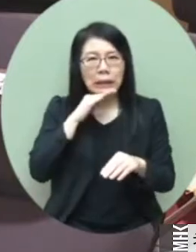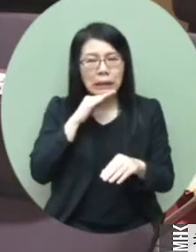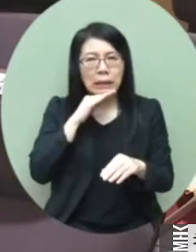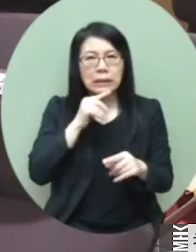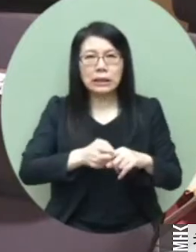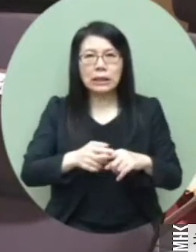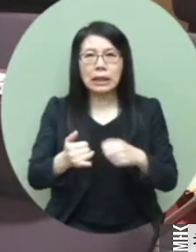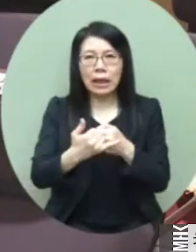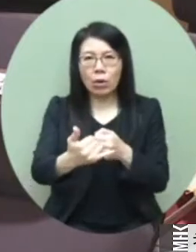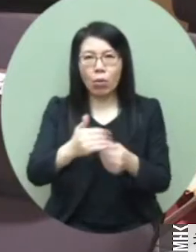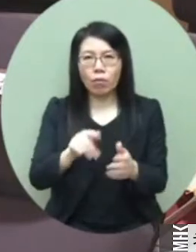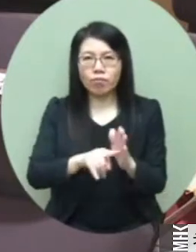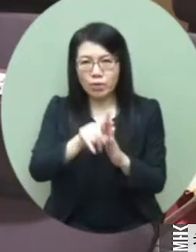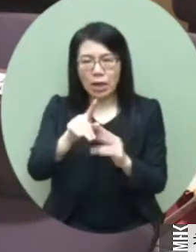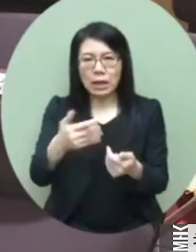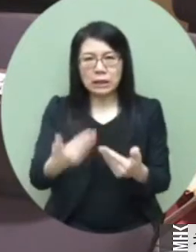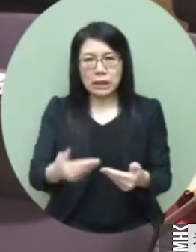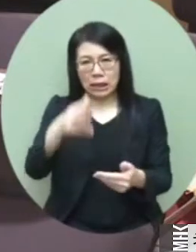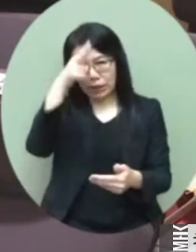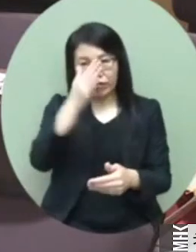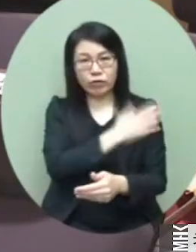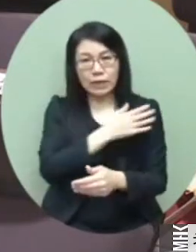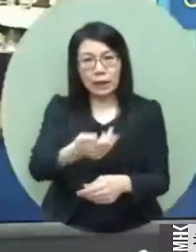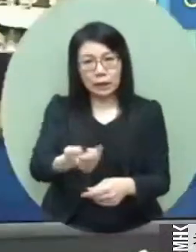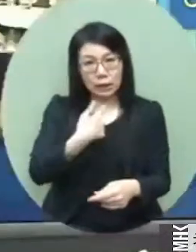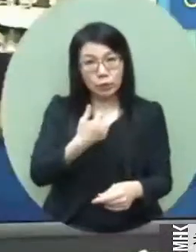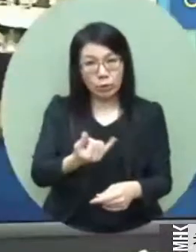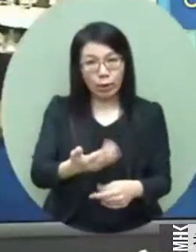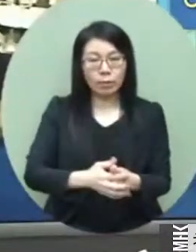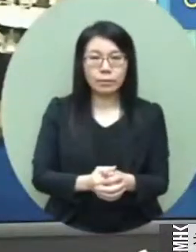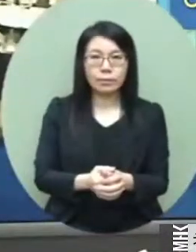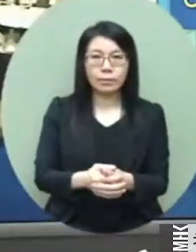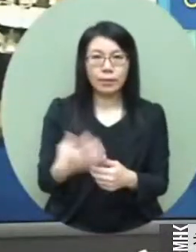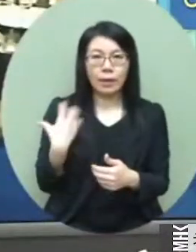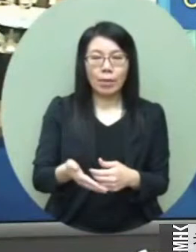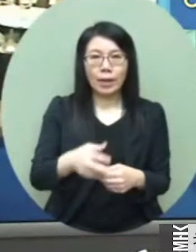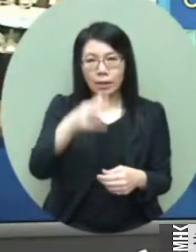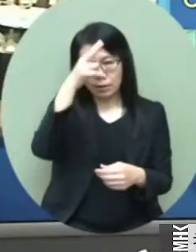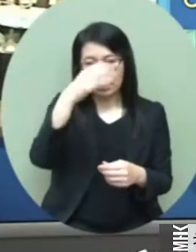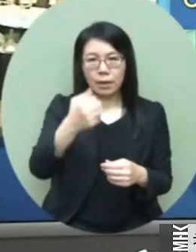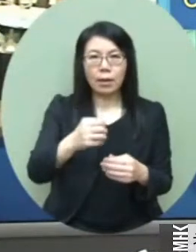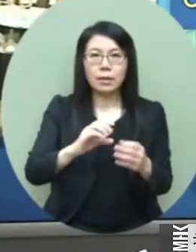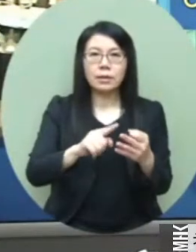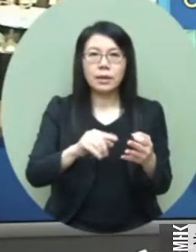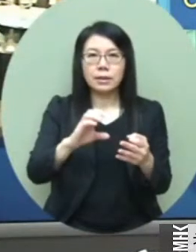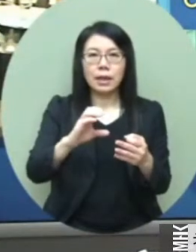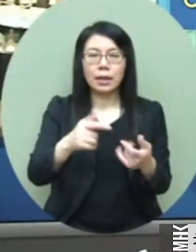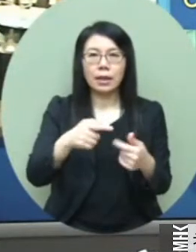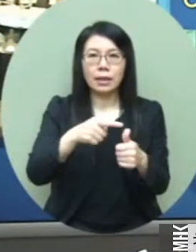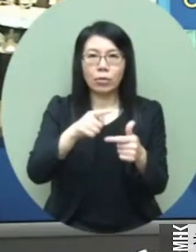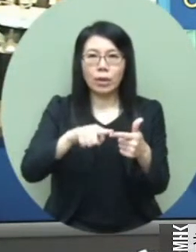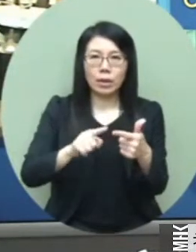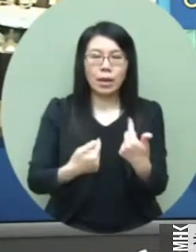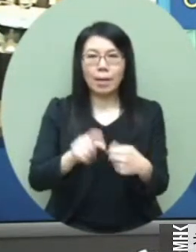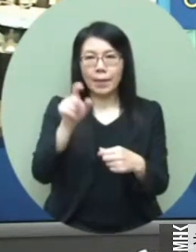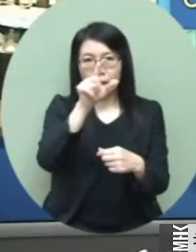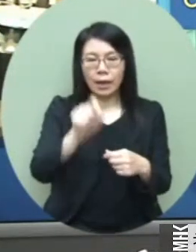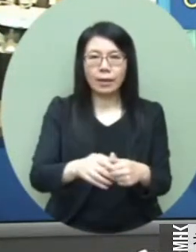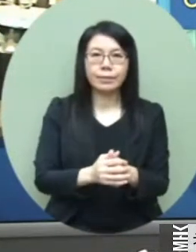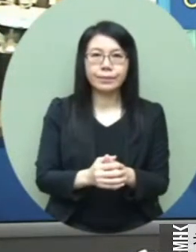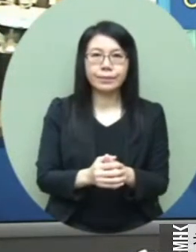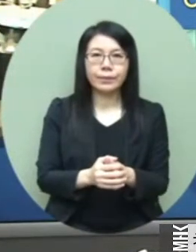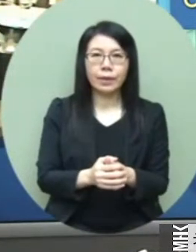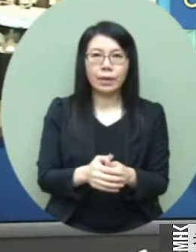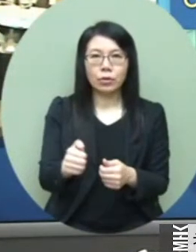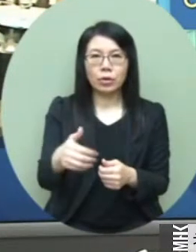嘅時候，現屆政府要唔要負責呢？唔該。 請阿陳局長回答頭嗰2、3條題目。 好啊，